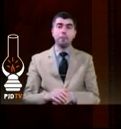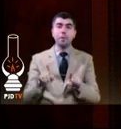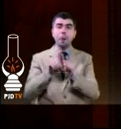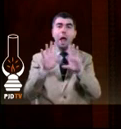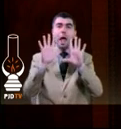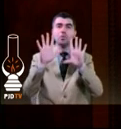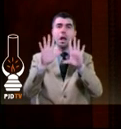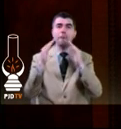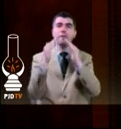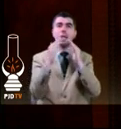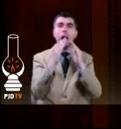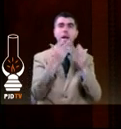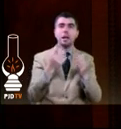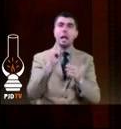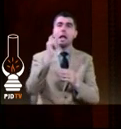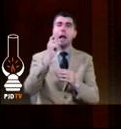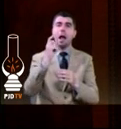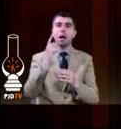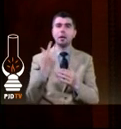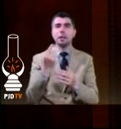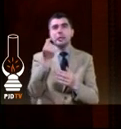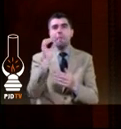مكريين بواحد القدر،